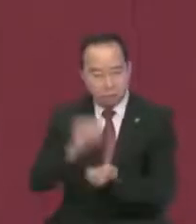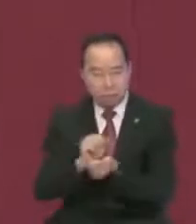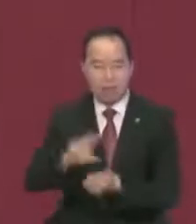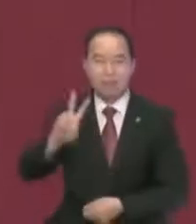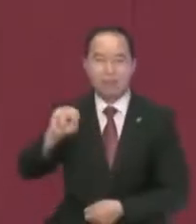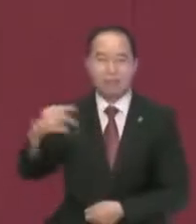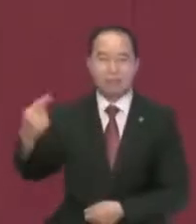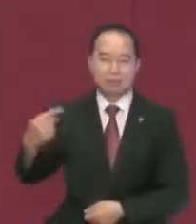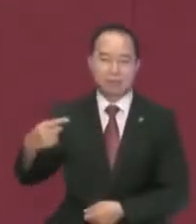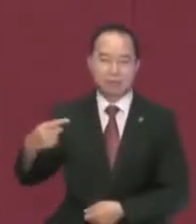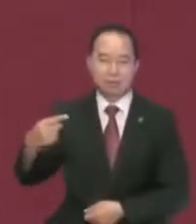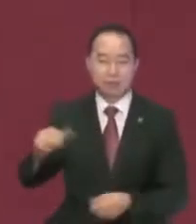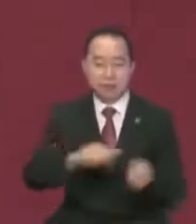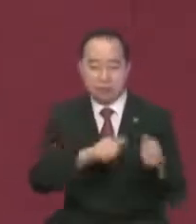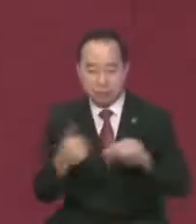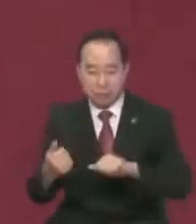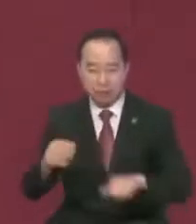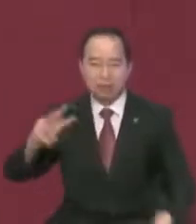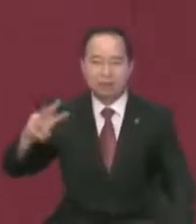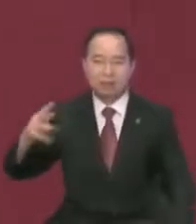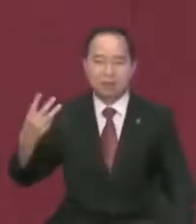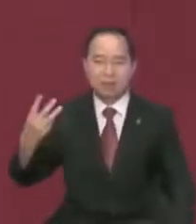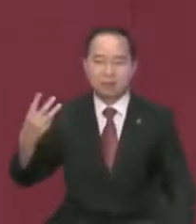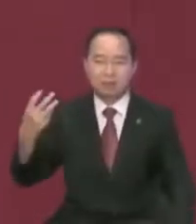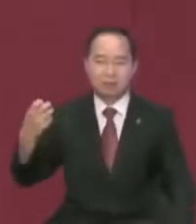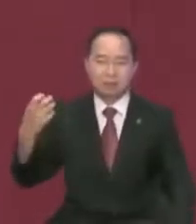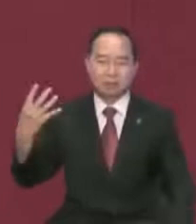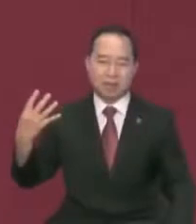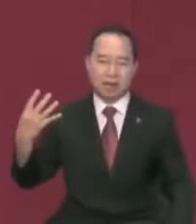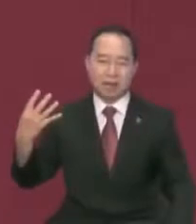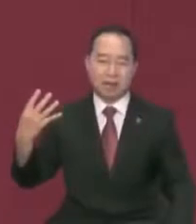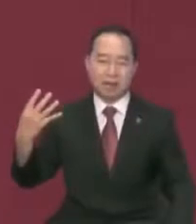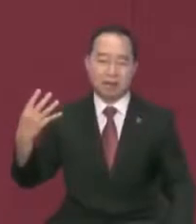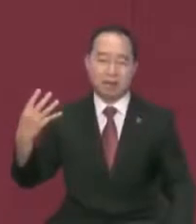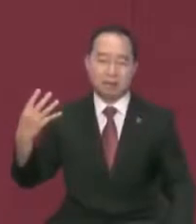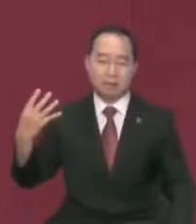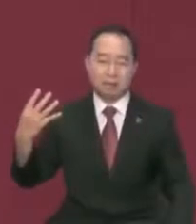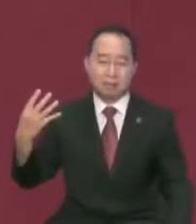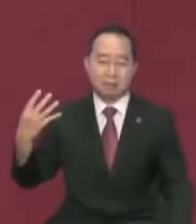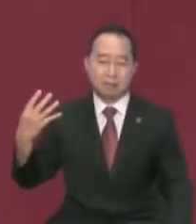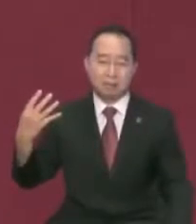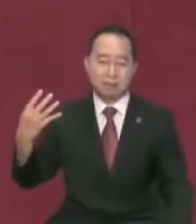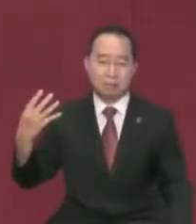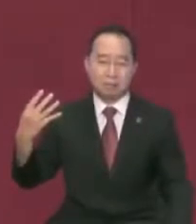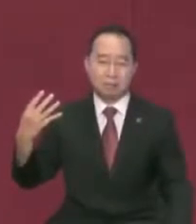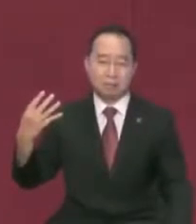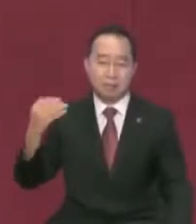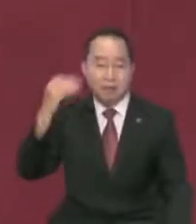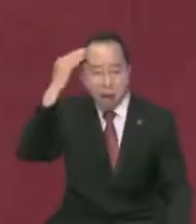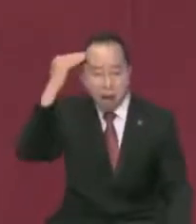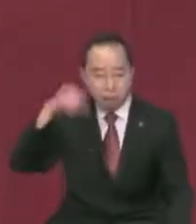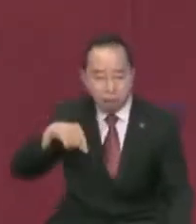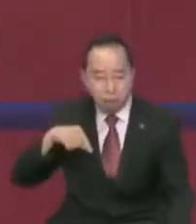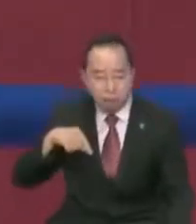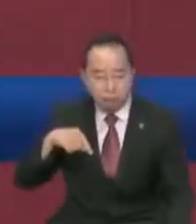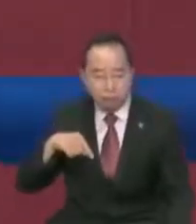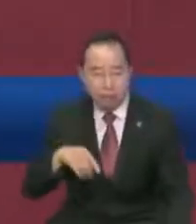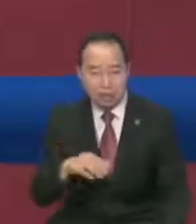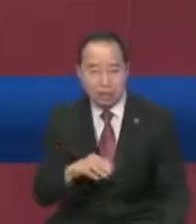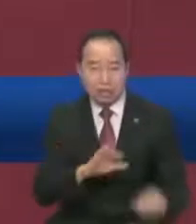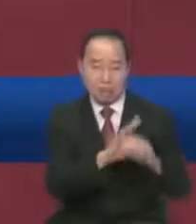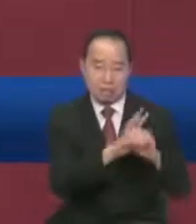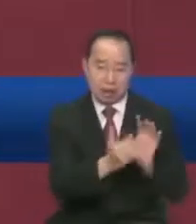사망자 334명. 한국의 대처는